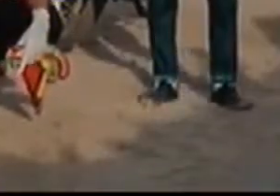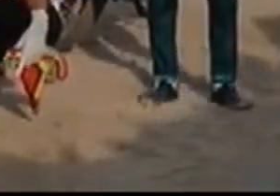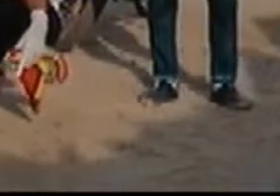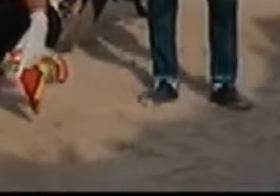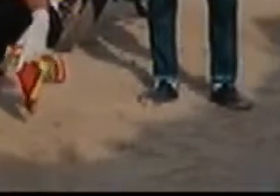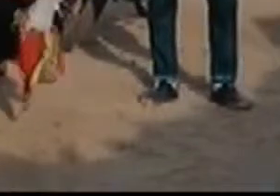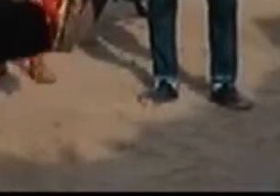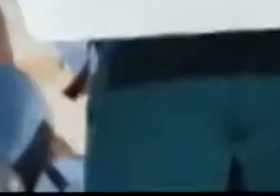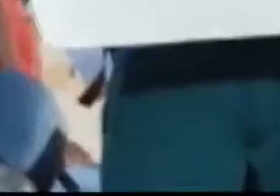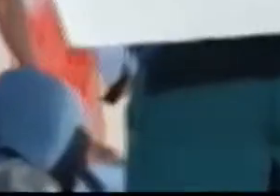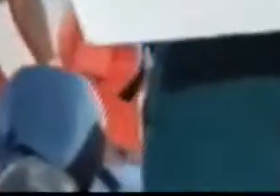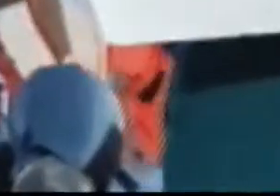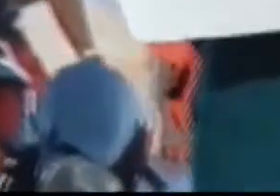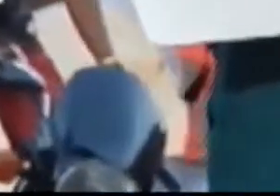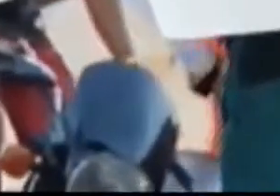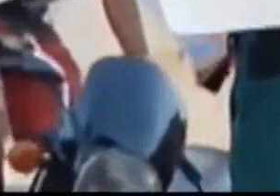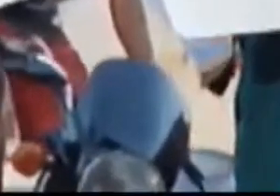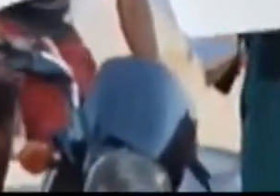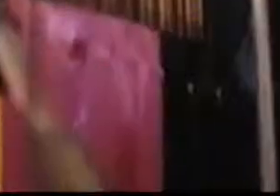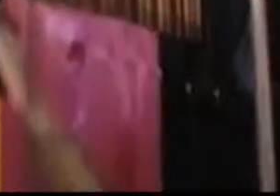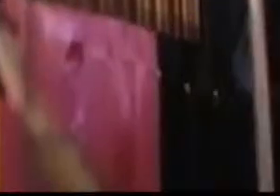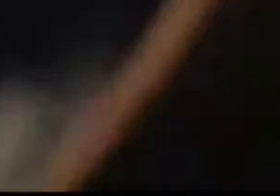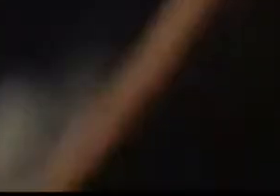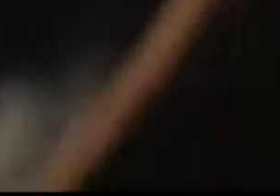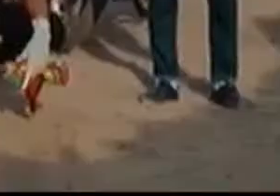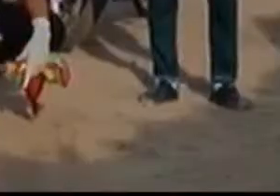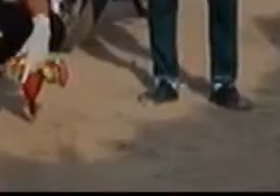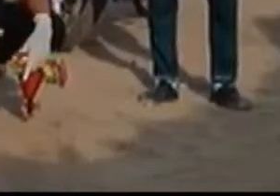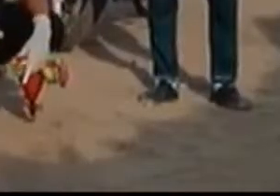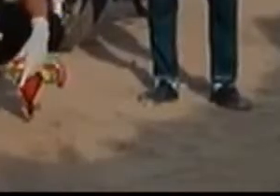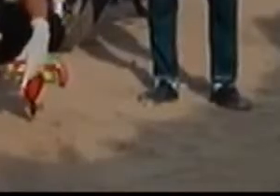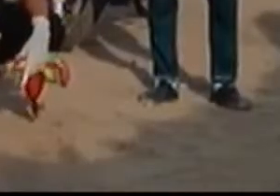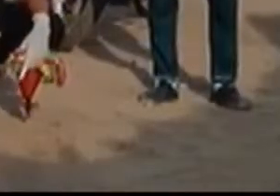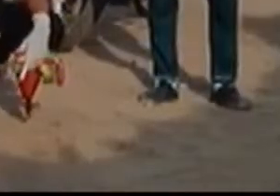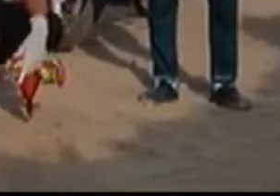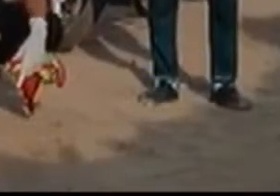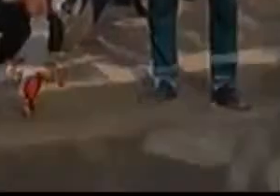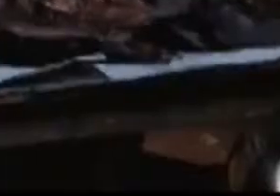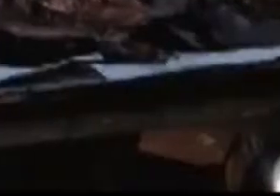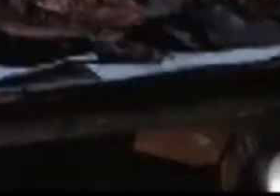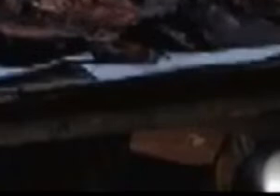Oh, together we can make it.